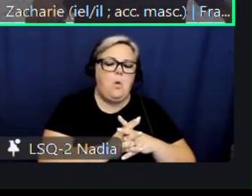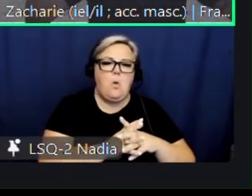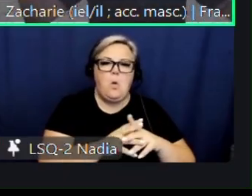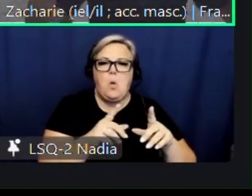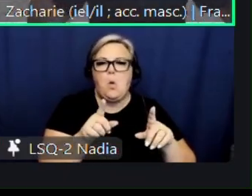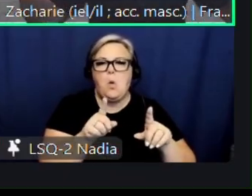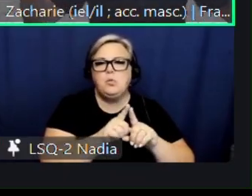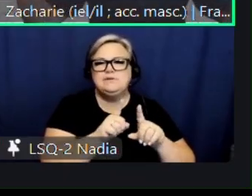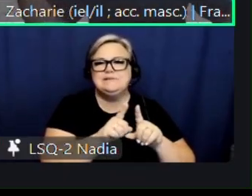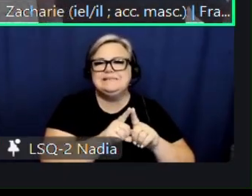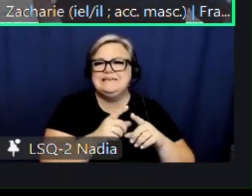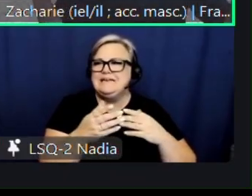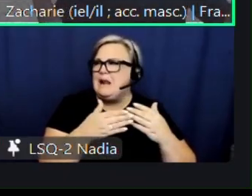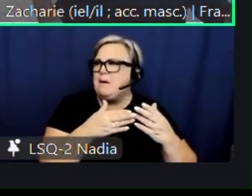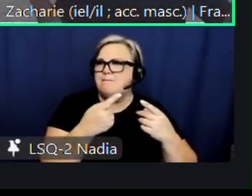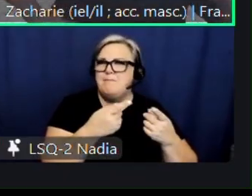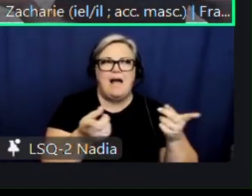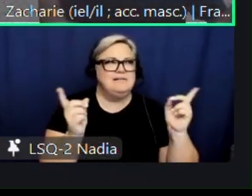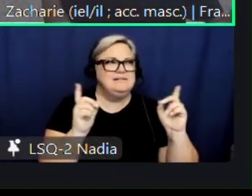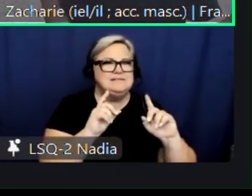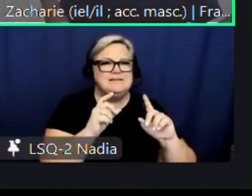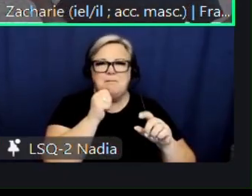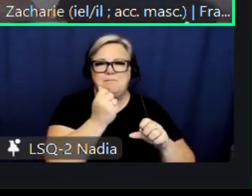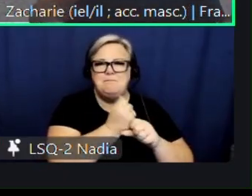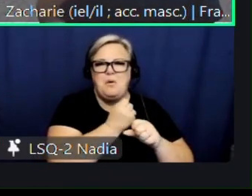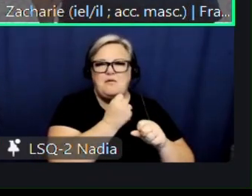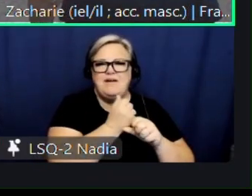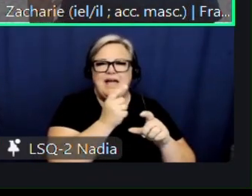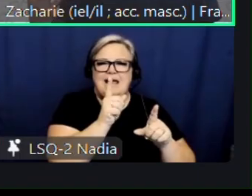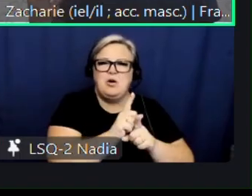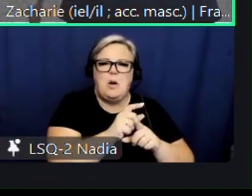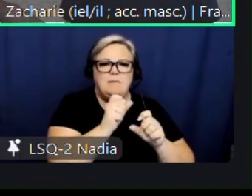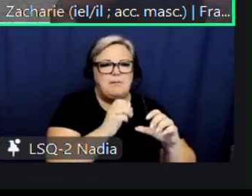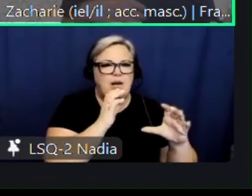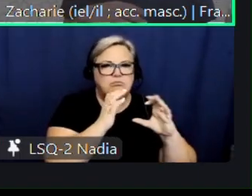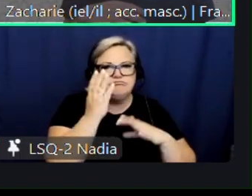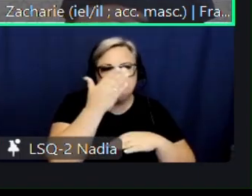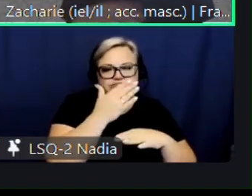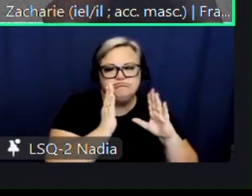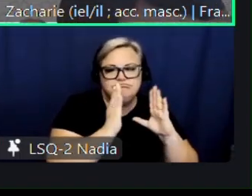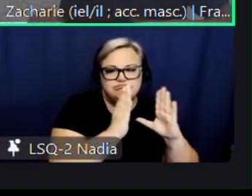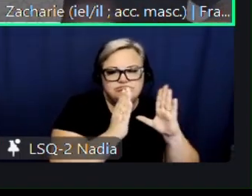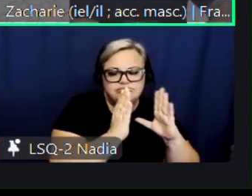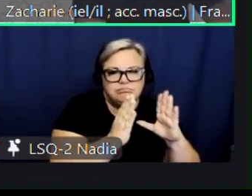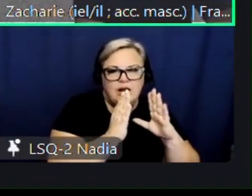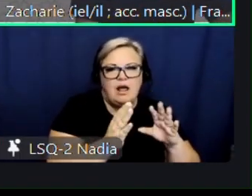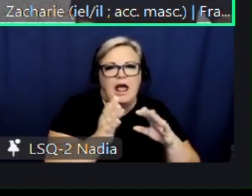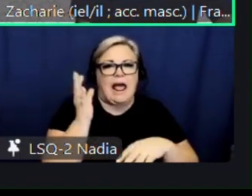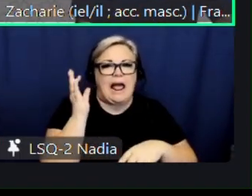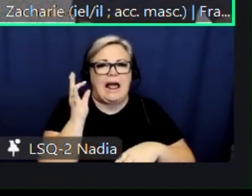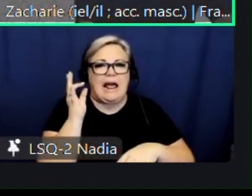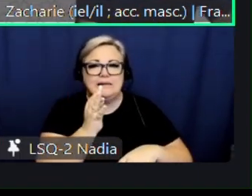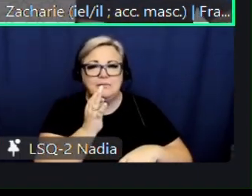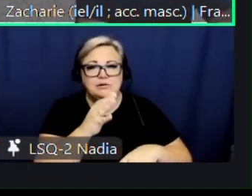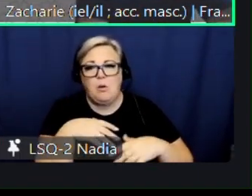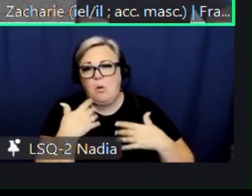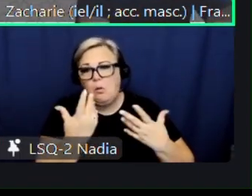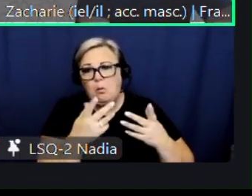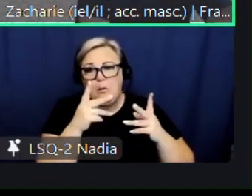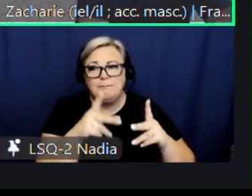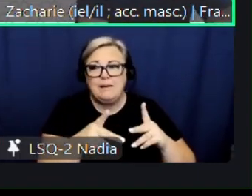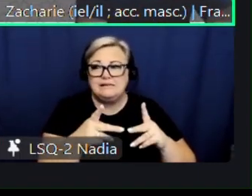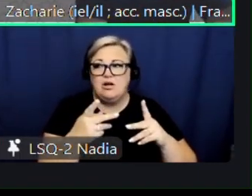l'espace n'est pas configuré d'une façon qui permet des conversations discrètes entre la réception et les personnes qui viennent chercher